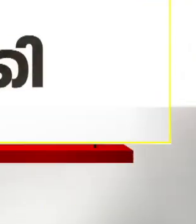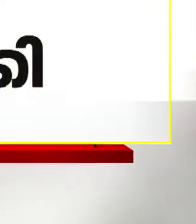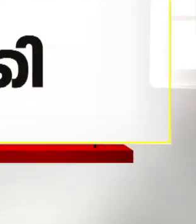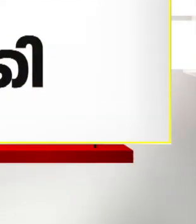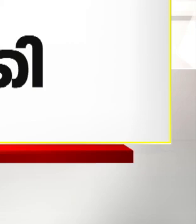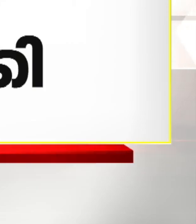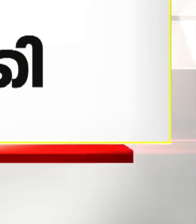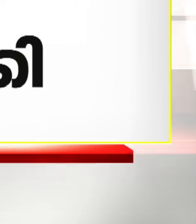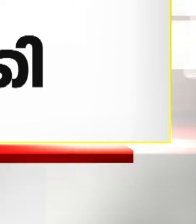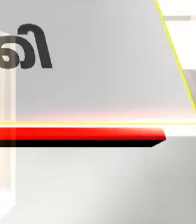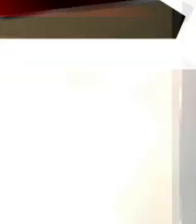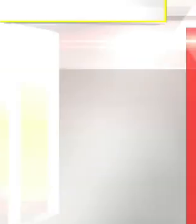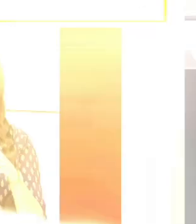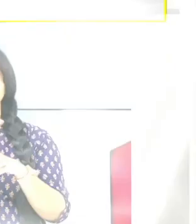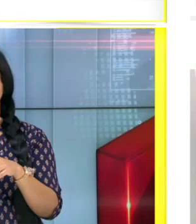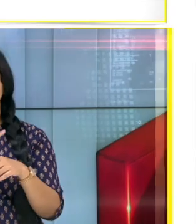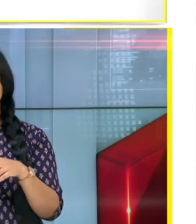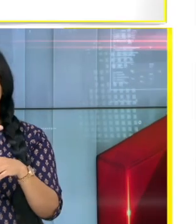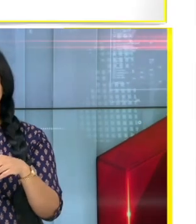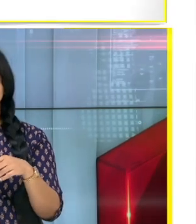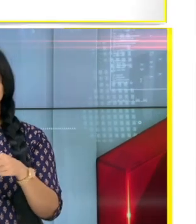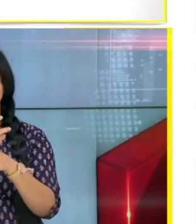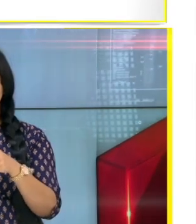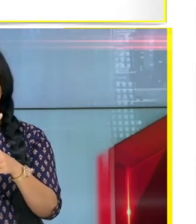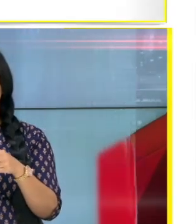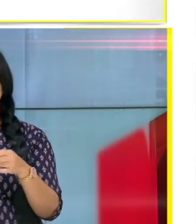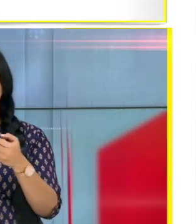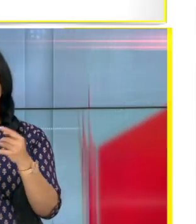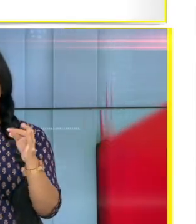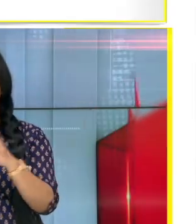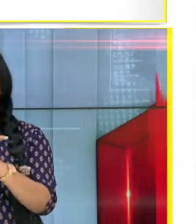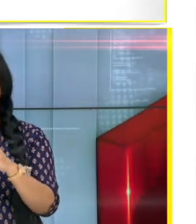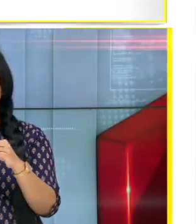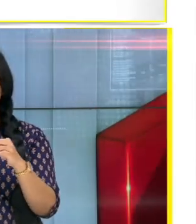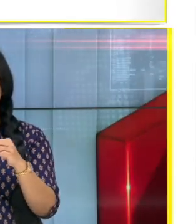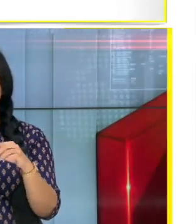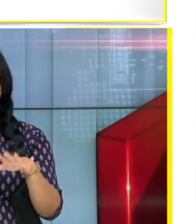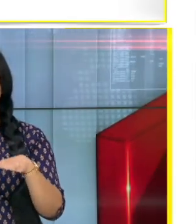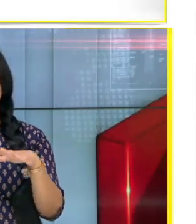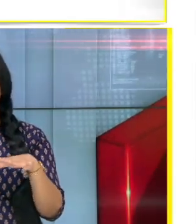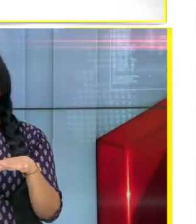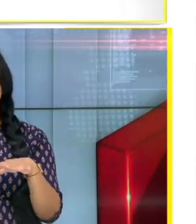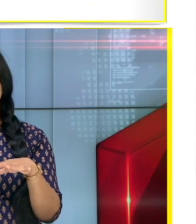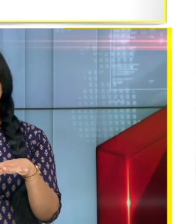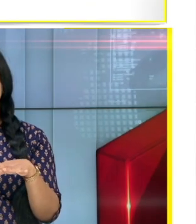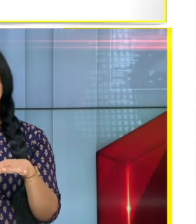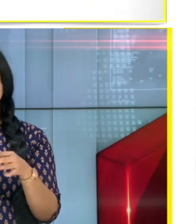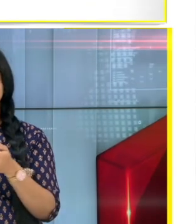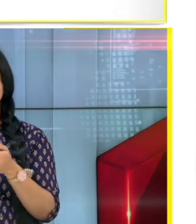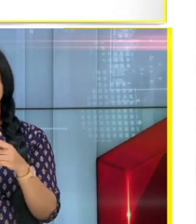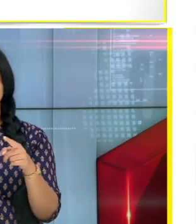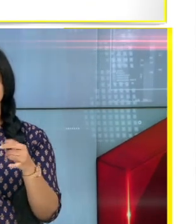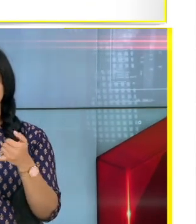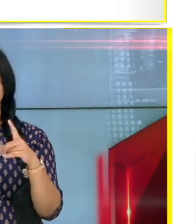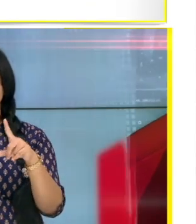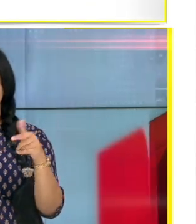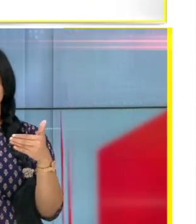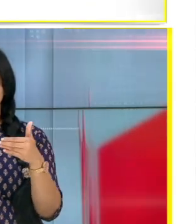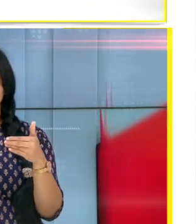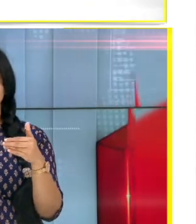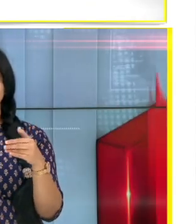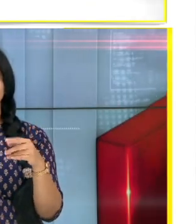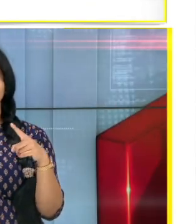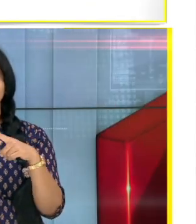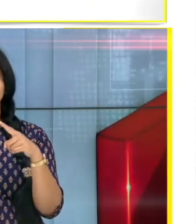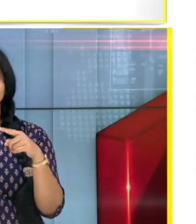വിസിയും ഗവർണറും ഒരുപക്ഷത്തും സിൻഡിക്കേറ്റ് മറുപക്ഷത്തും നിലകൊള്ളുന്ന സാഹചര്യത്തിലായിരുന്നു ഇത്തരത്തിലൊരു തീരുമാനം. എന്നാൽ ഈ സിൻഡിക്കേറ്റ് യോഗത്തിൽ തന്നെ താൽക്കാലിക